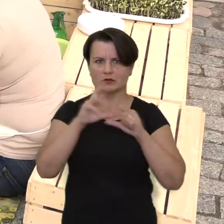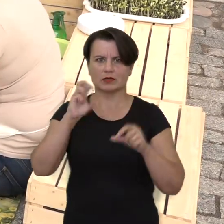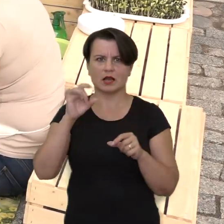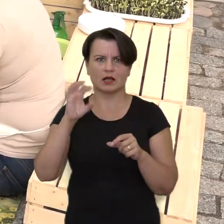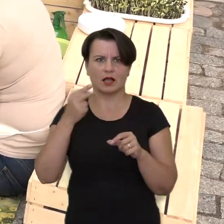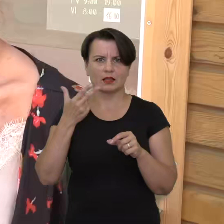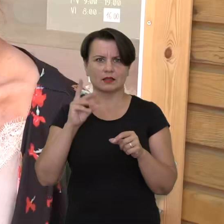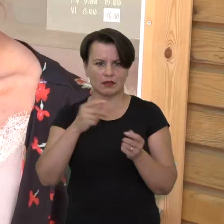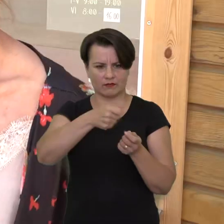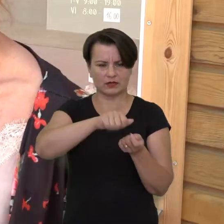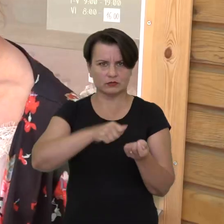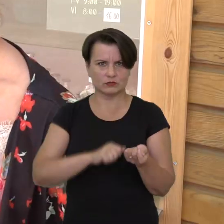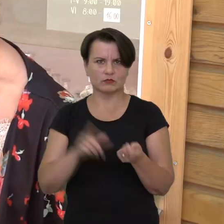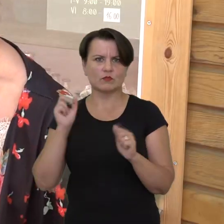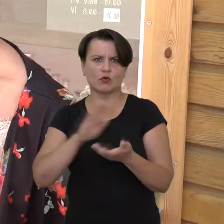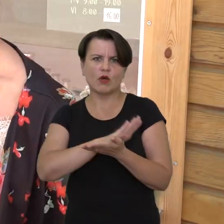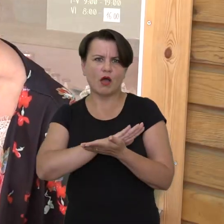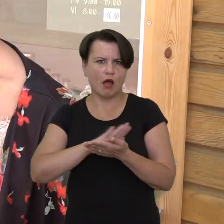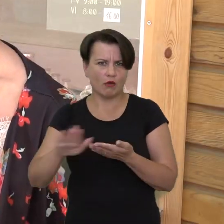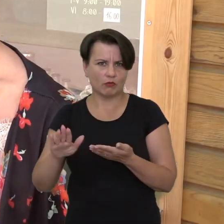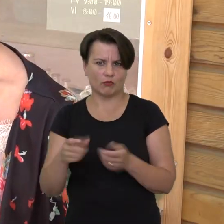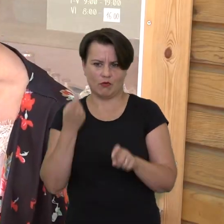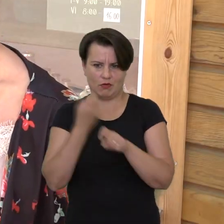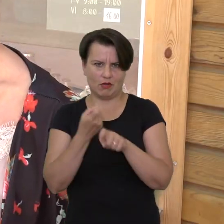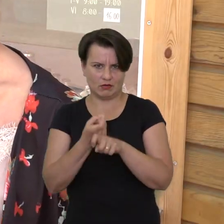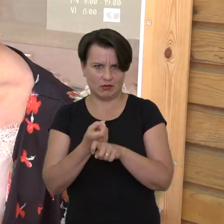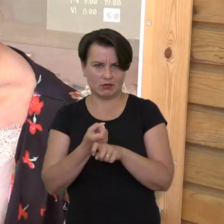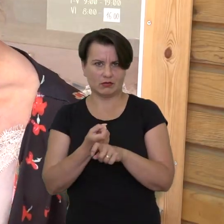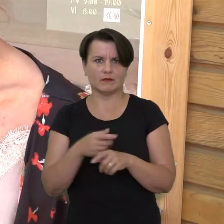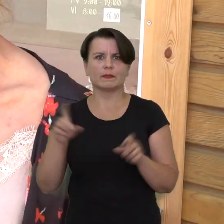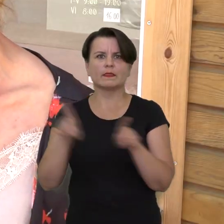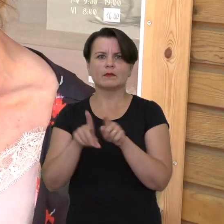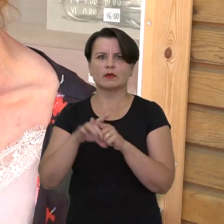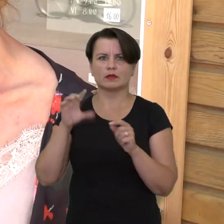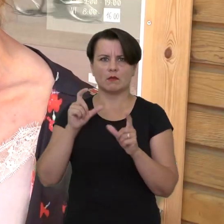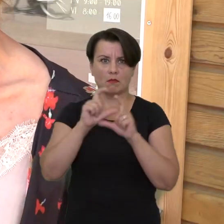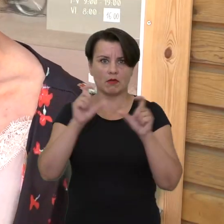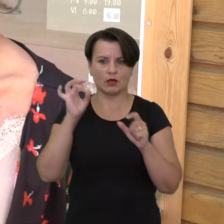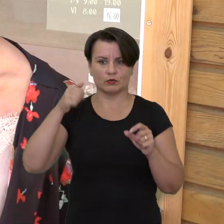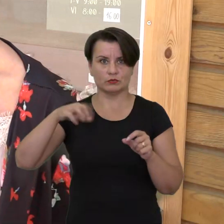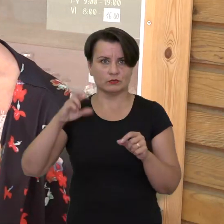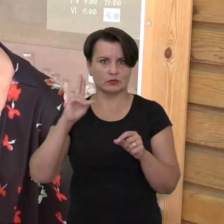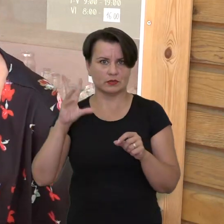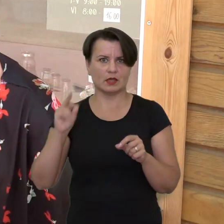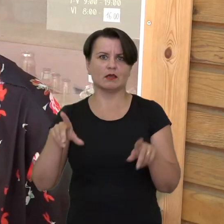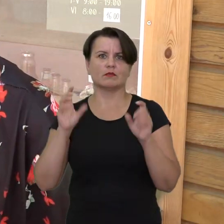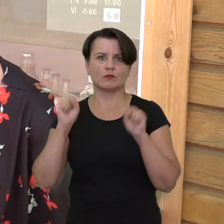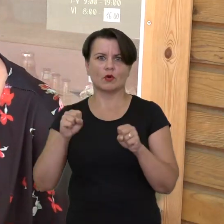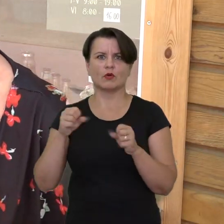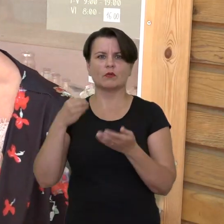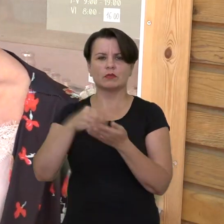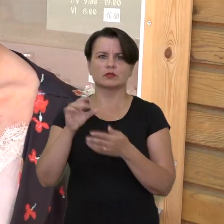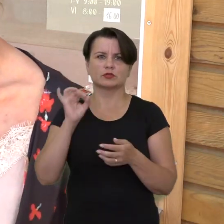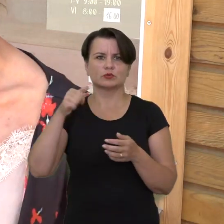taip pat virtinukų raganės. Krautuvėlėje ragauk galima nusipirkti ekologiškų ir kėdainietiškų produktų